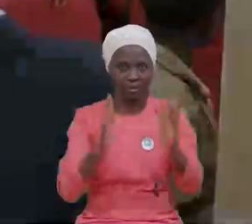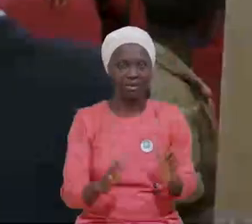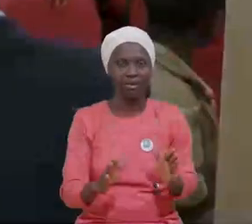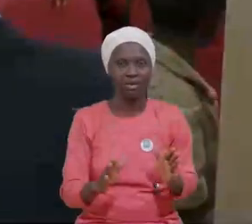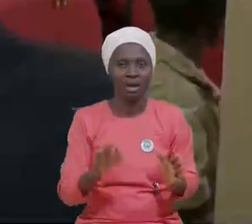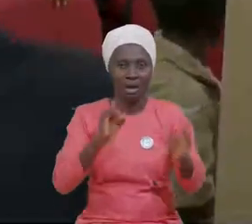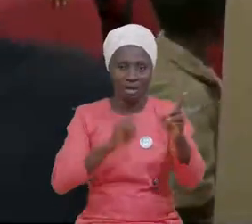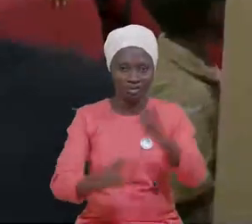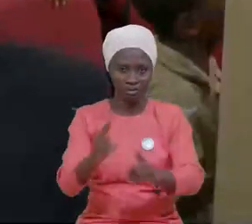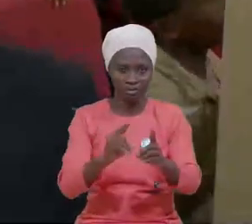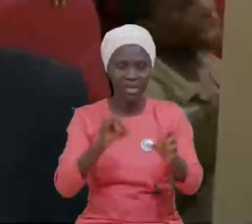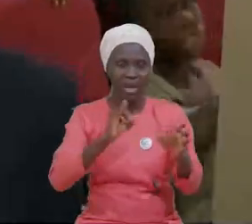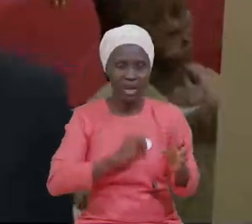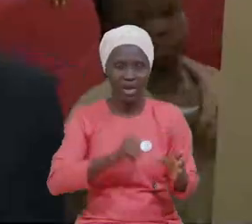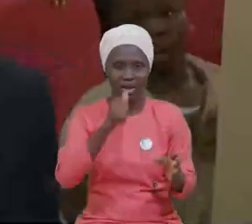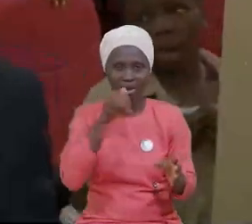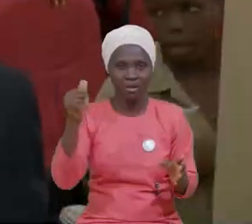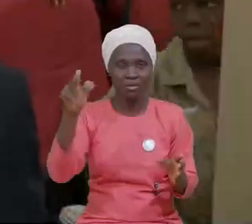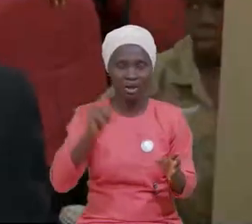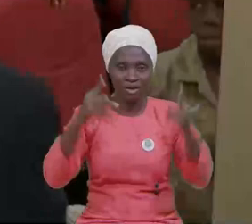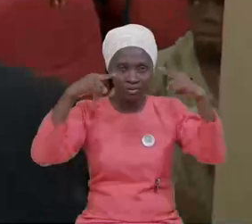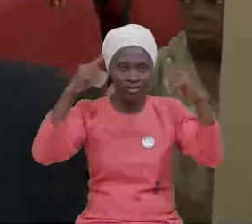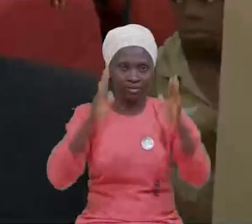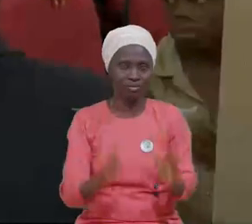Je suis un réalisateur.